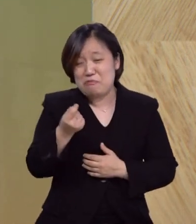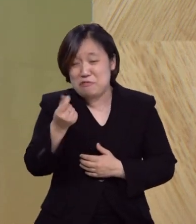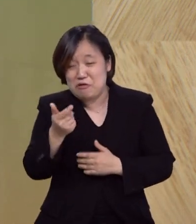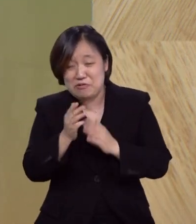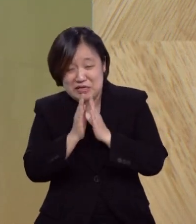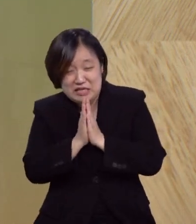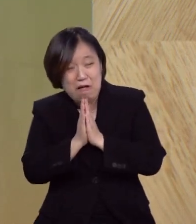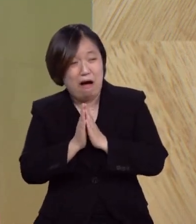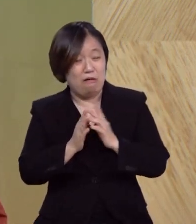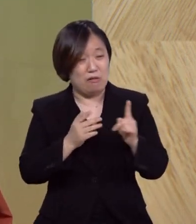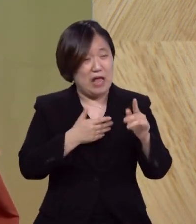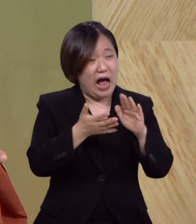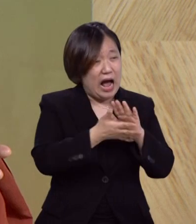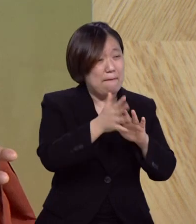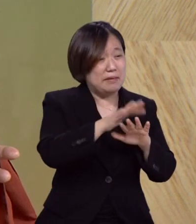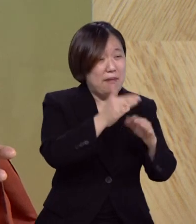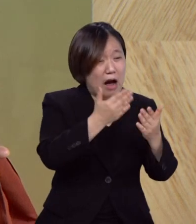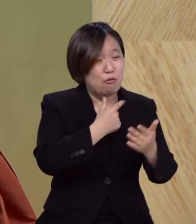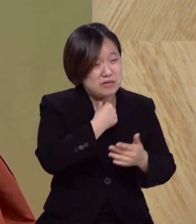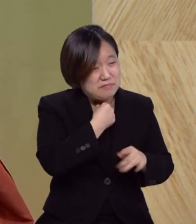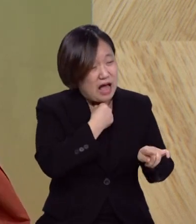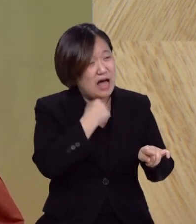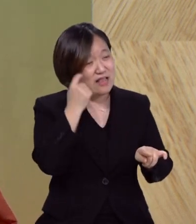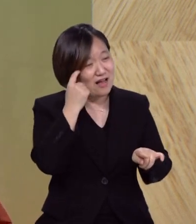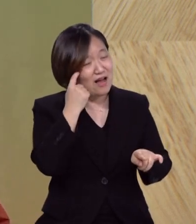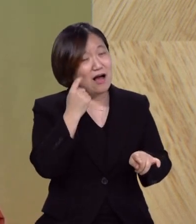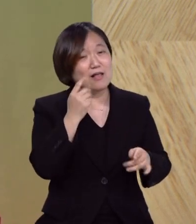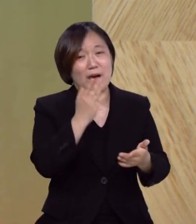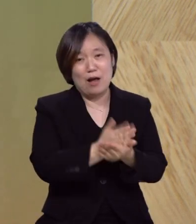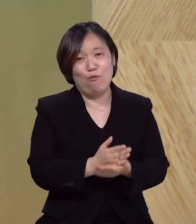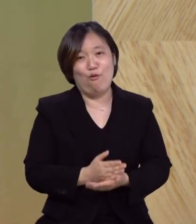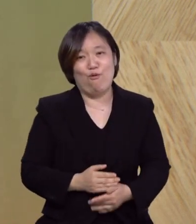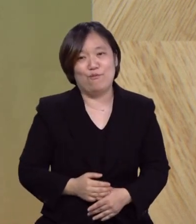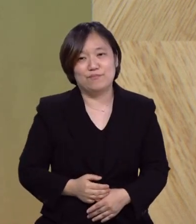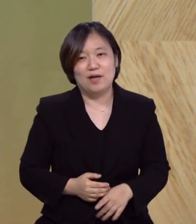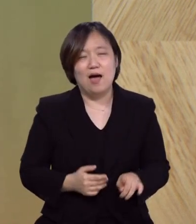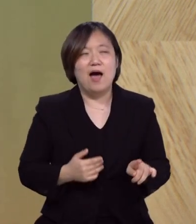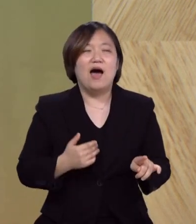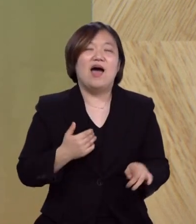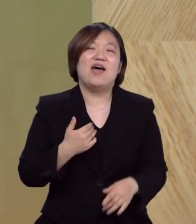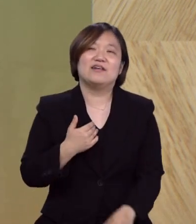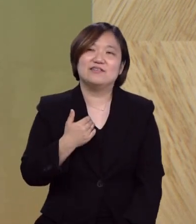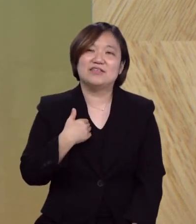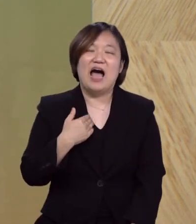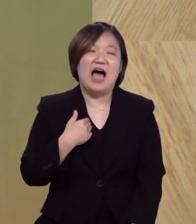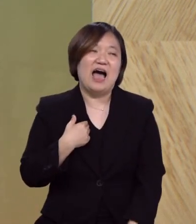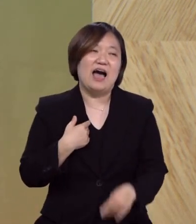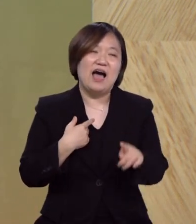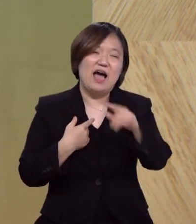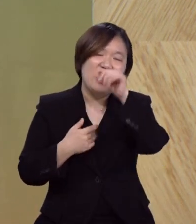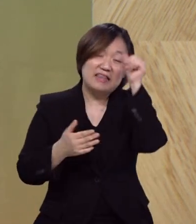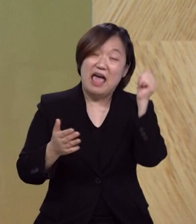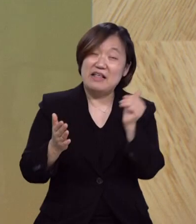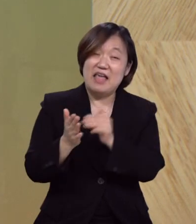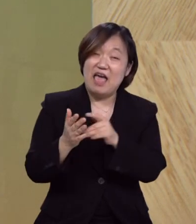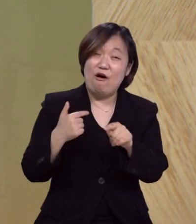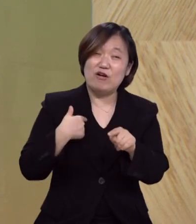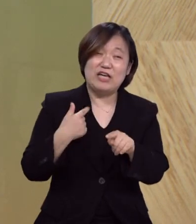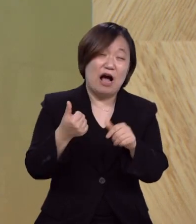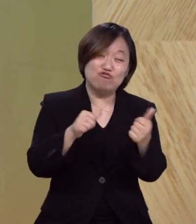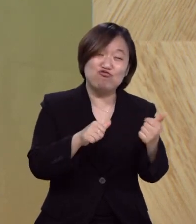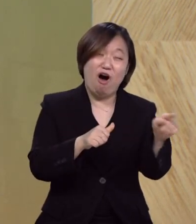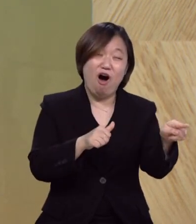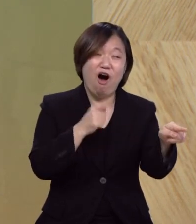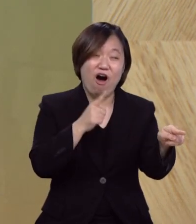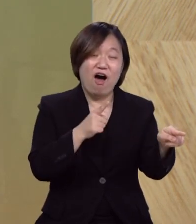놓고 가피가 있냐 없냐 이게 아니라 그래 어차피 뭐 인생 인생 내 인생 여기까지 왔는데